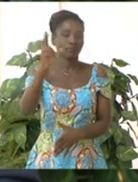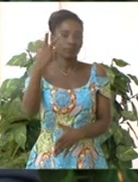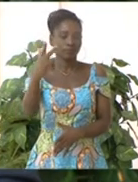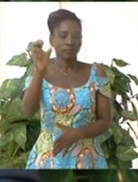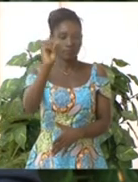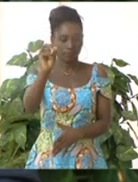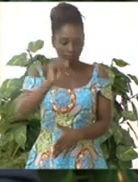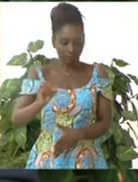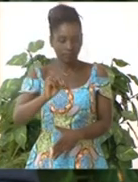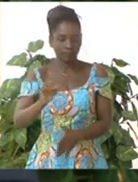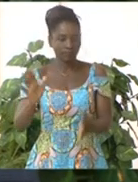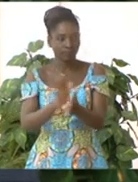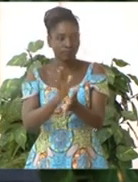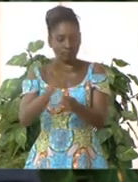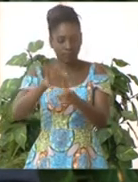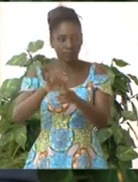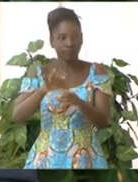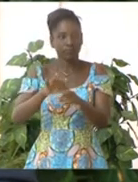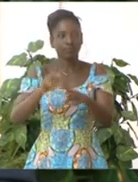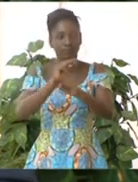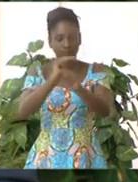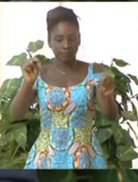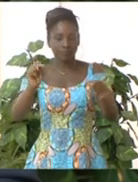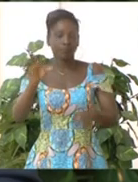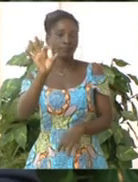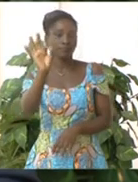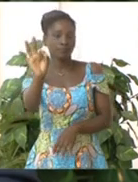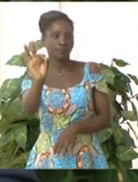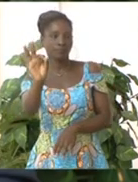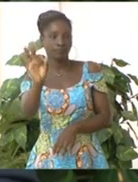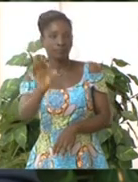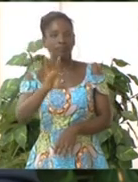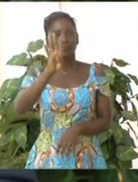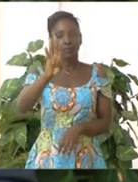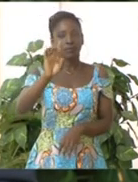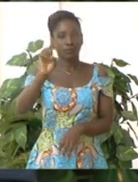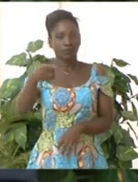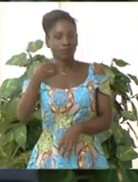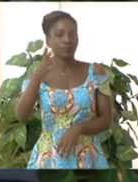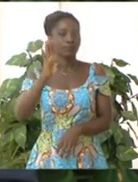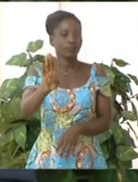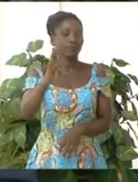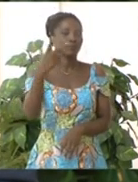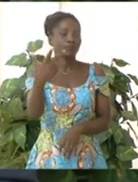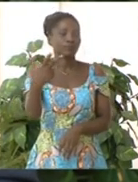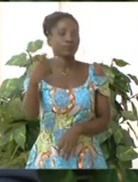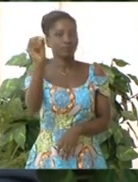du le thème nuls 9 soit 4,43 qu'aux